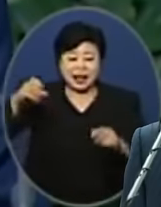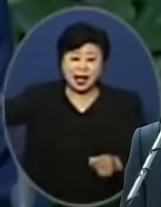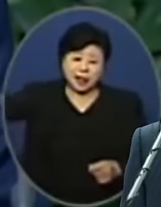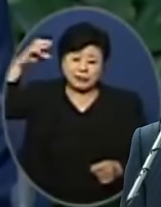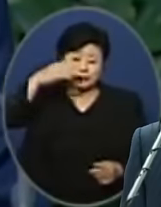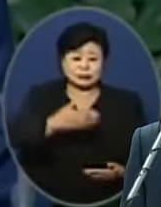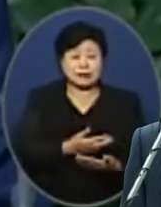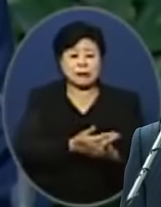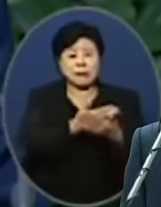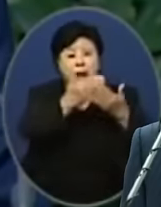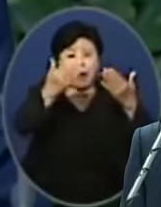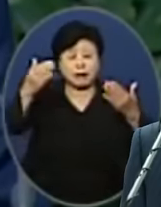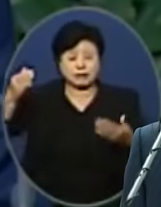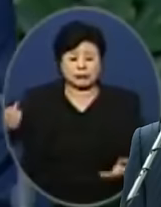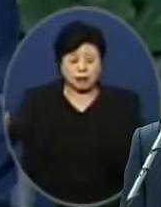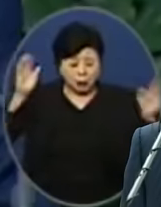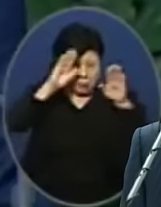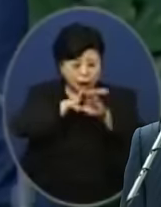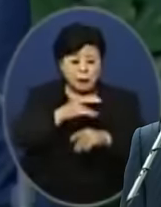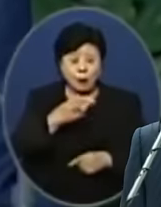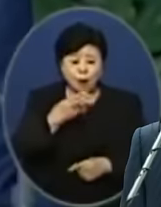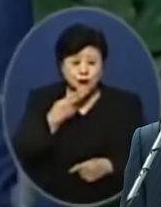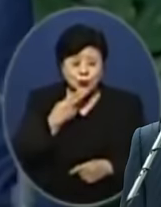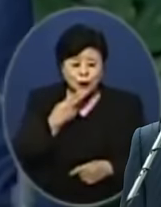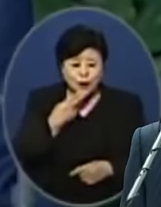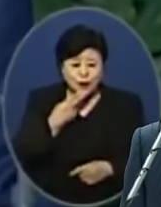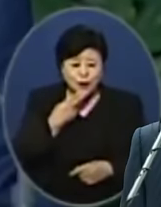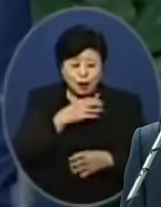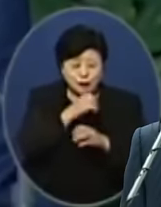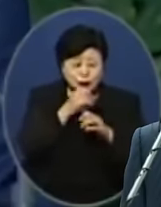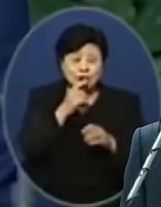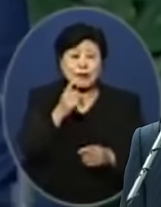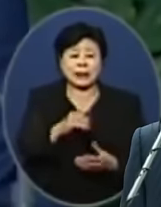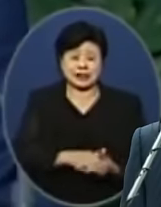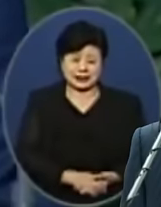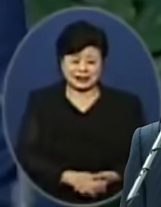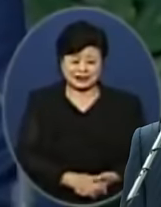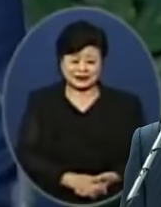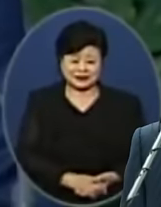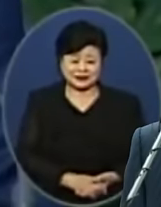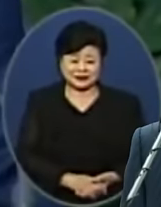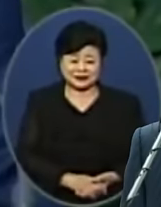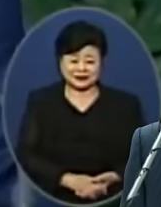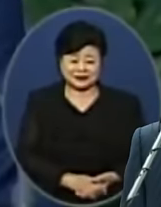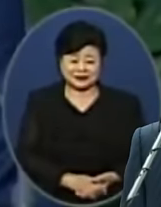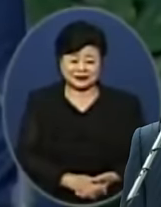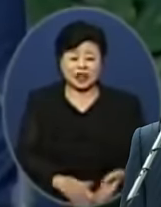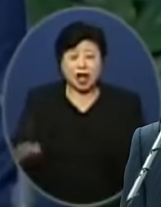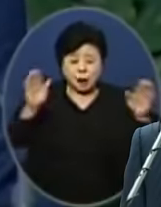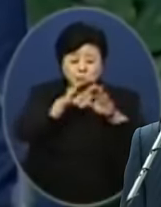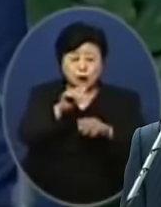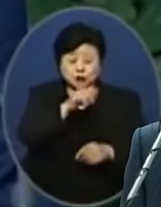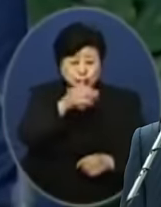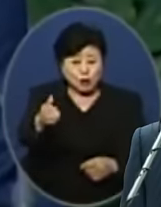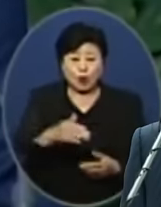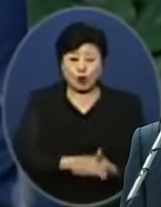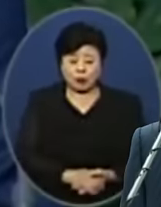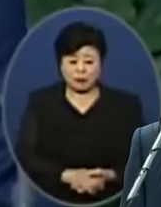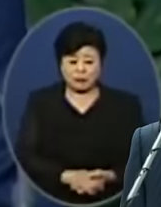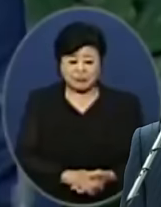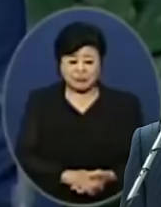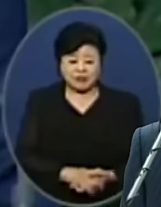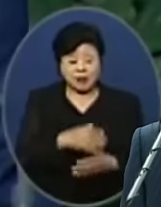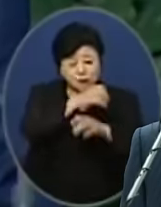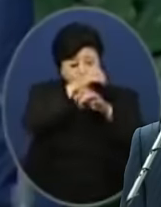환한 낮만 있지 밤이 없습니다. 별들을 보고 해가 말했습니다. 밤이 어디 있냐?